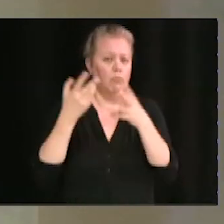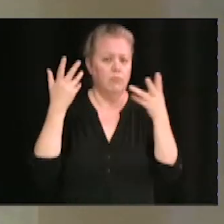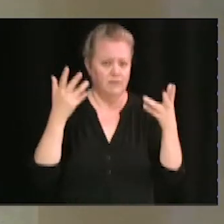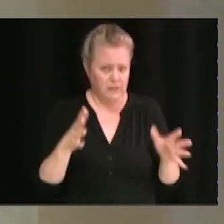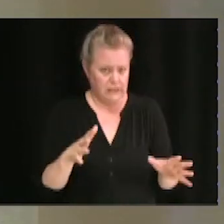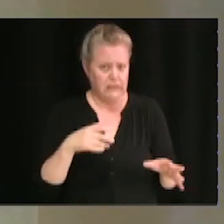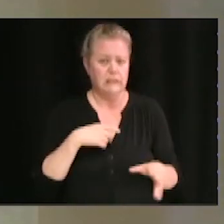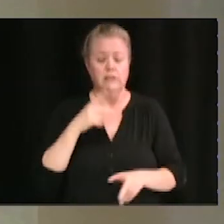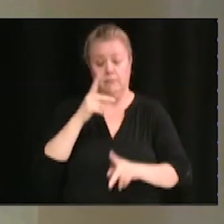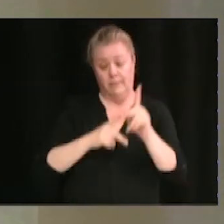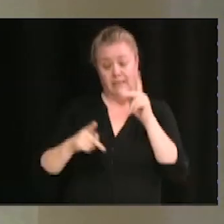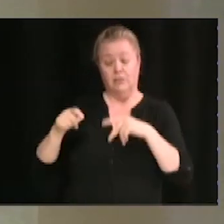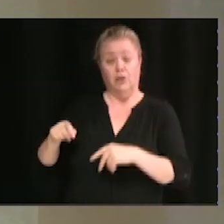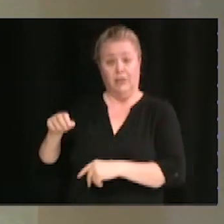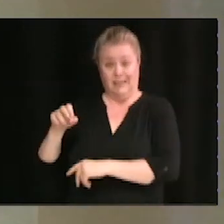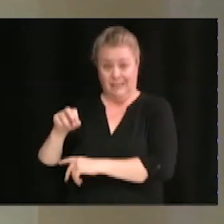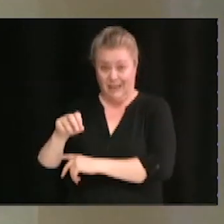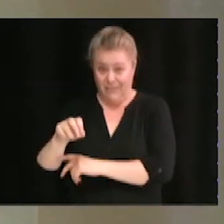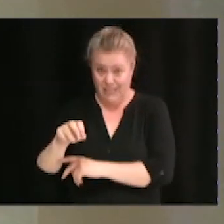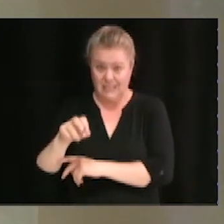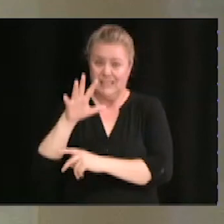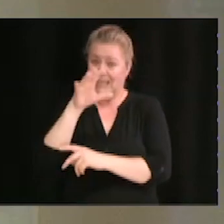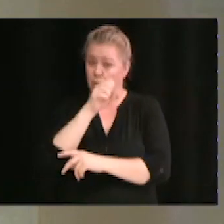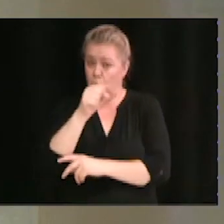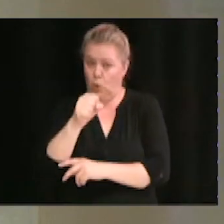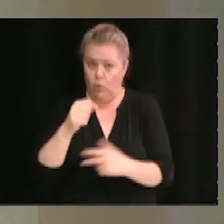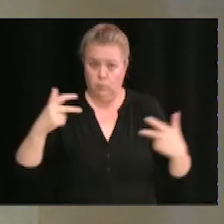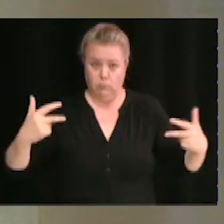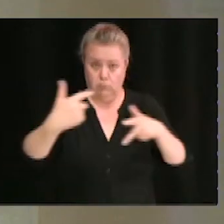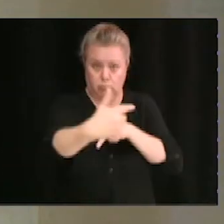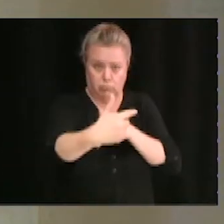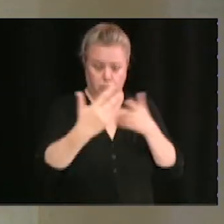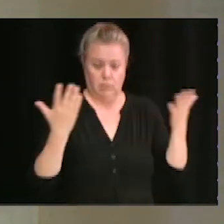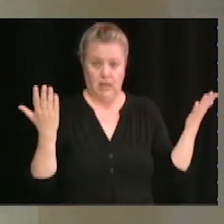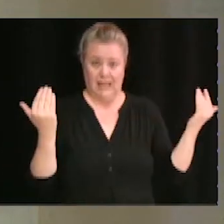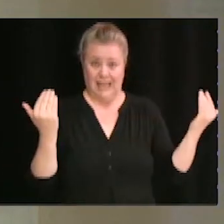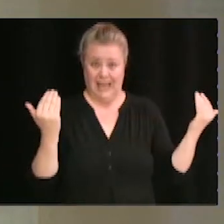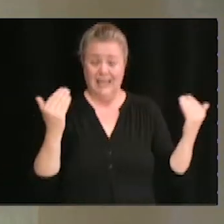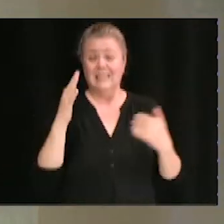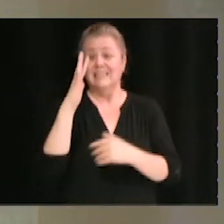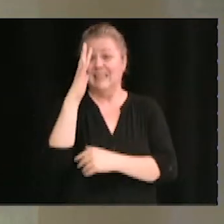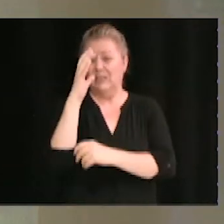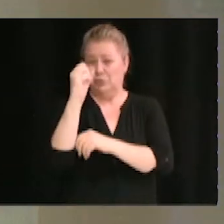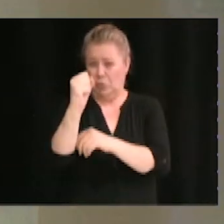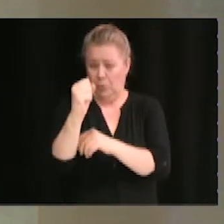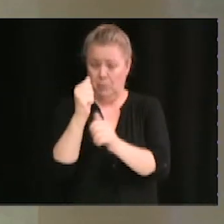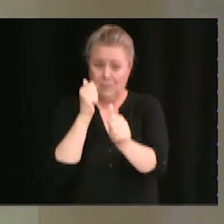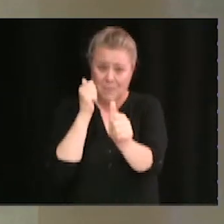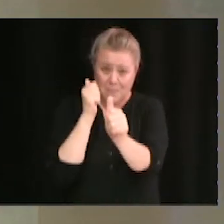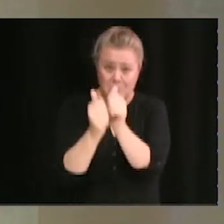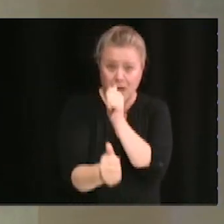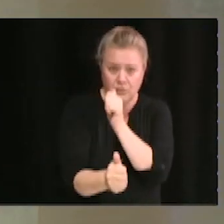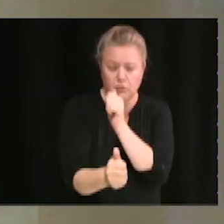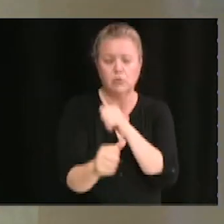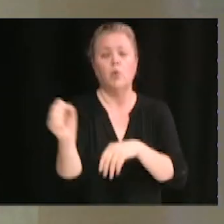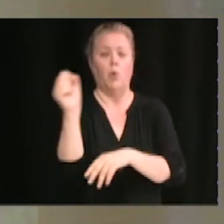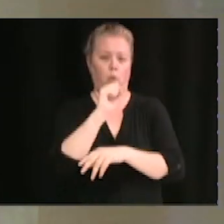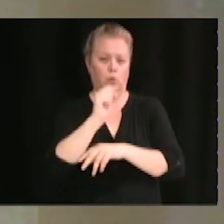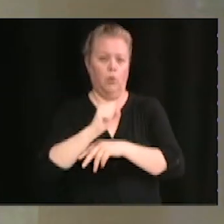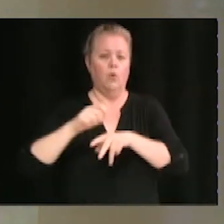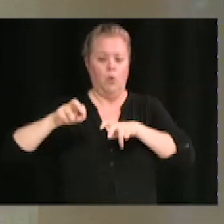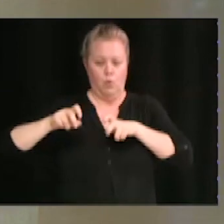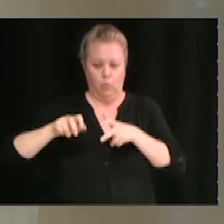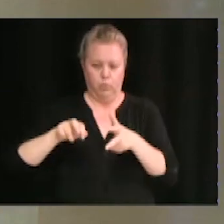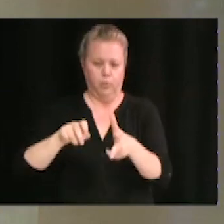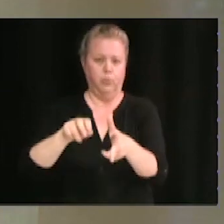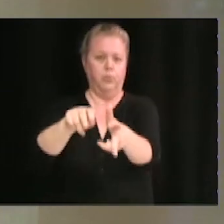les gens pourront traverser. Pendant 5 secondes, il n aura pas de mouvement automobile, mais au bout de ce laps de temps, les automobilistes qui